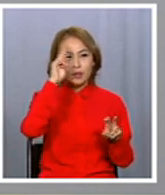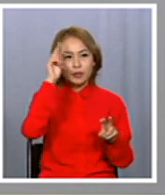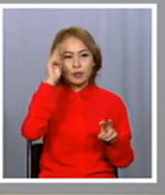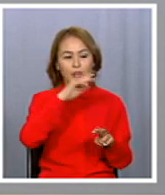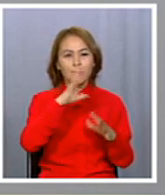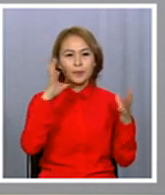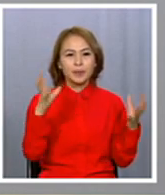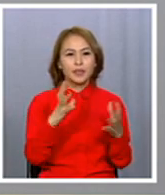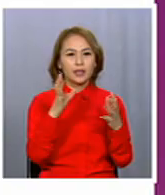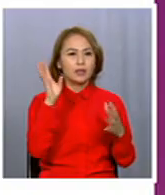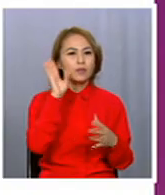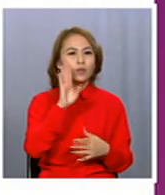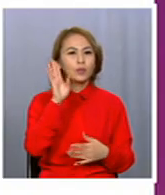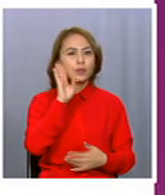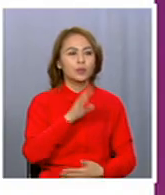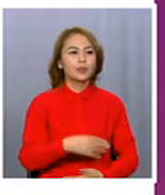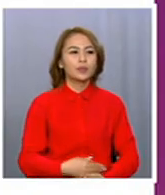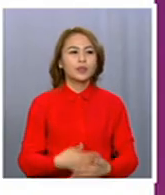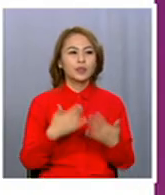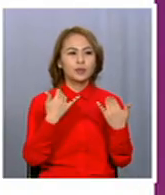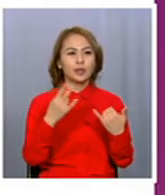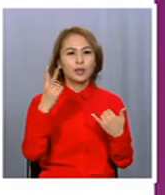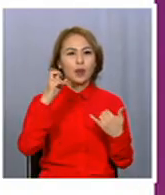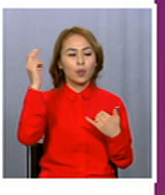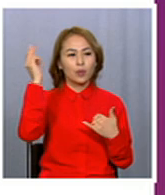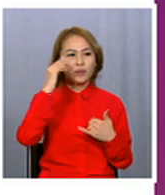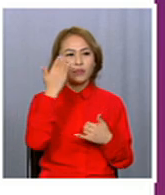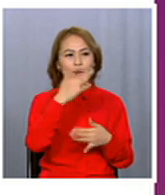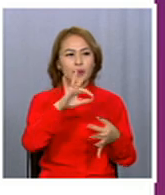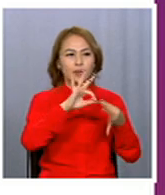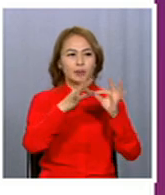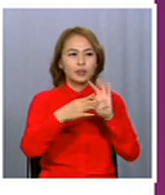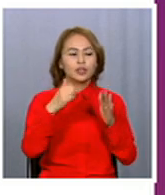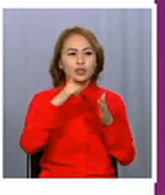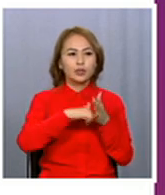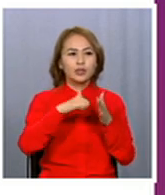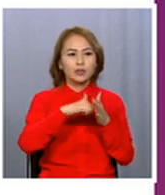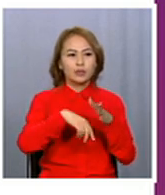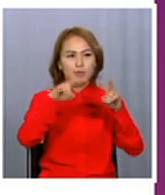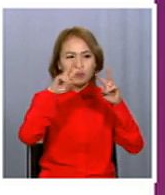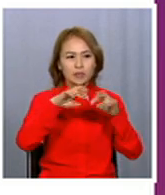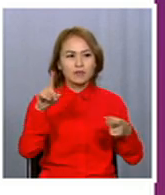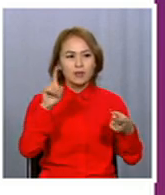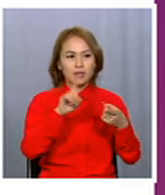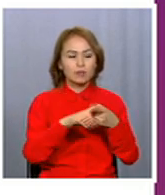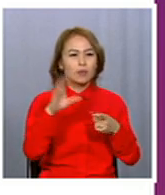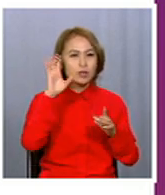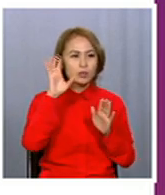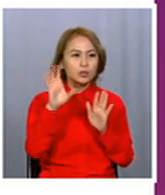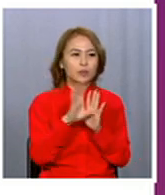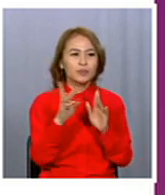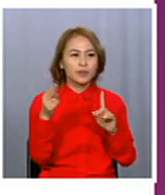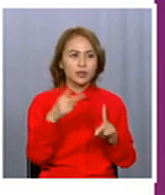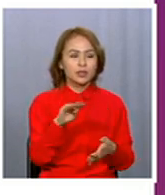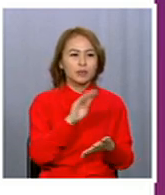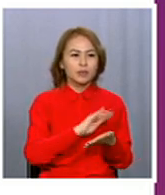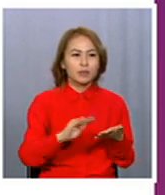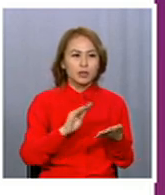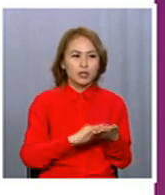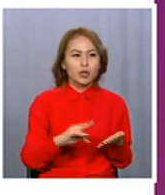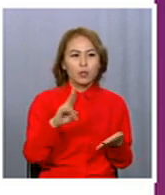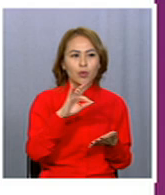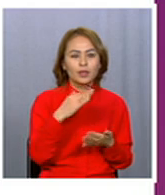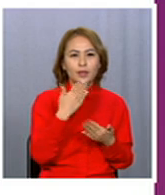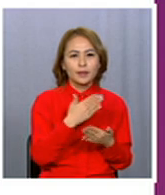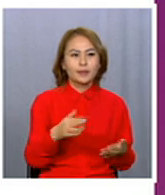«Береги воду». Сегодня на уроке вы определите причинно-следственную связь в прослушанном тексте, напишите предложение